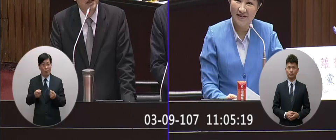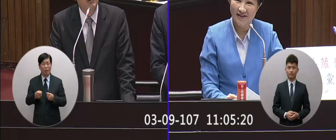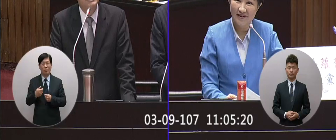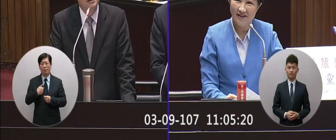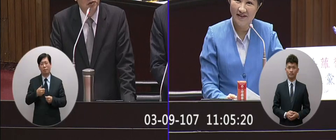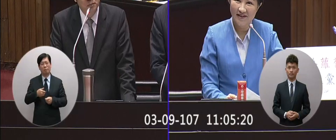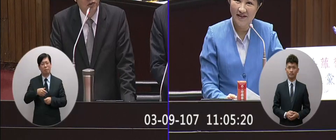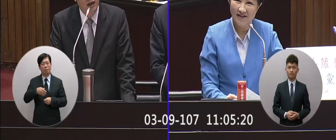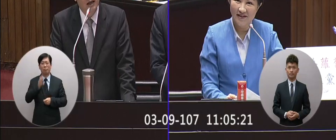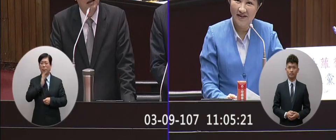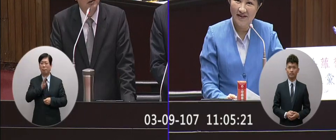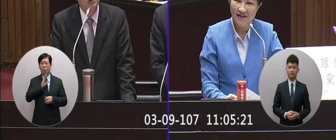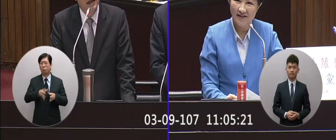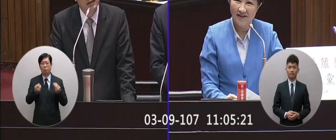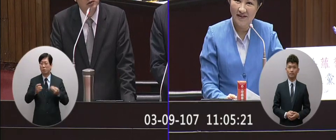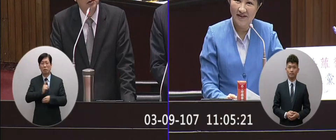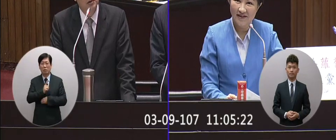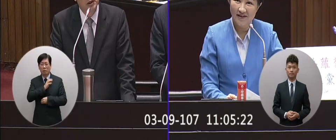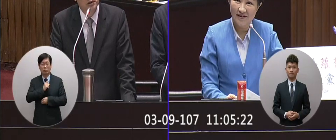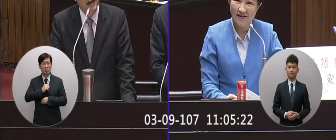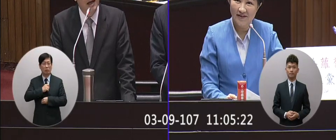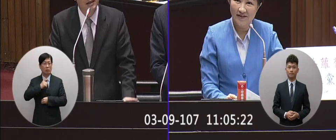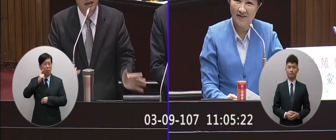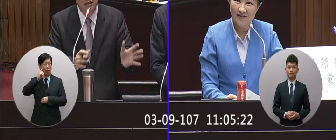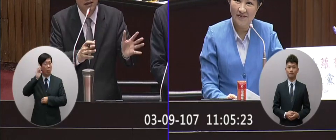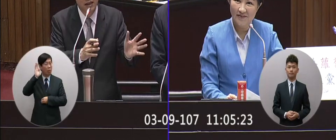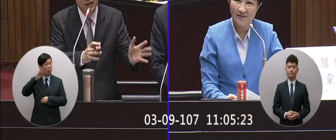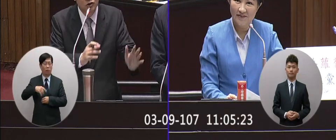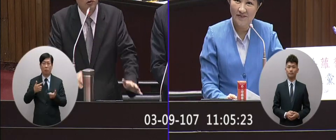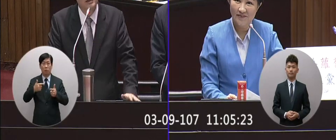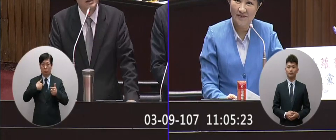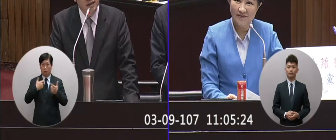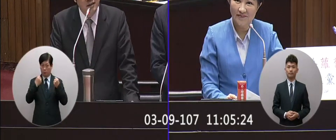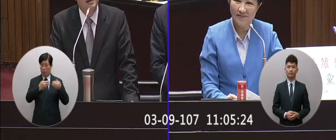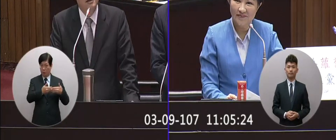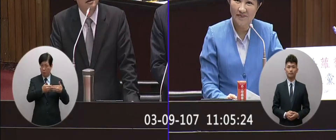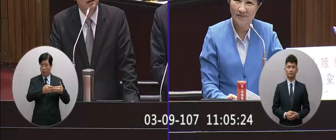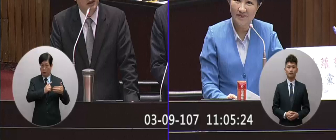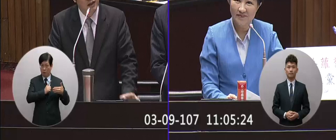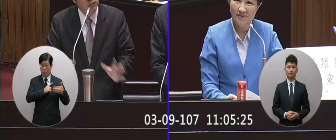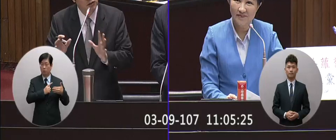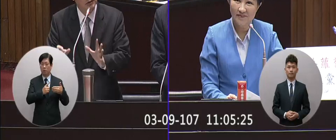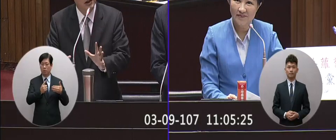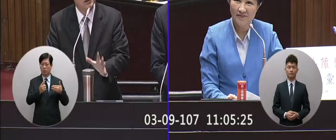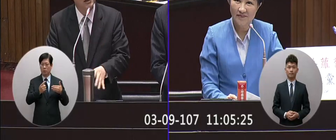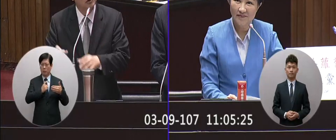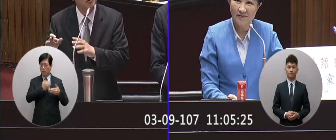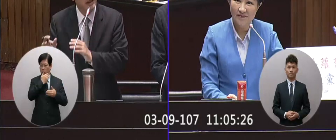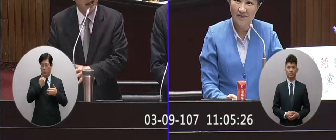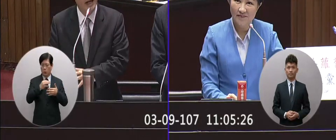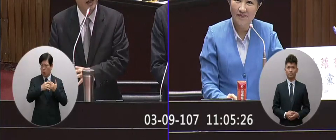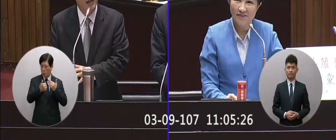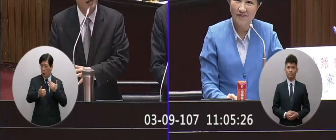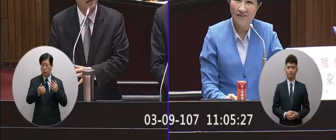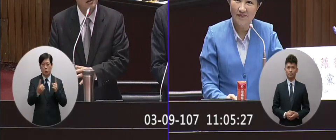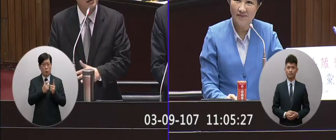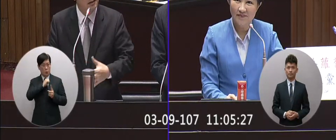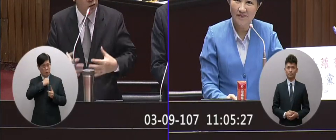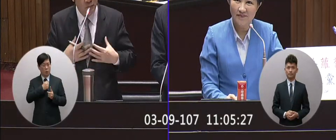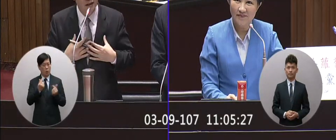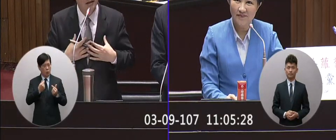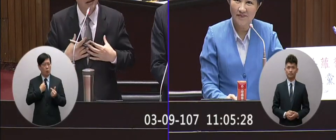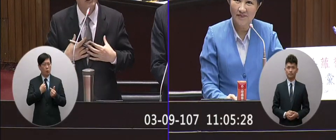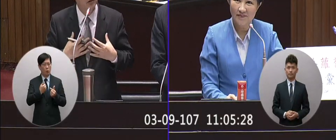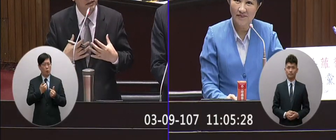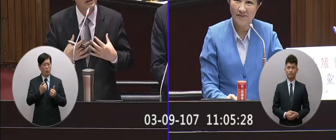们也不必妄自菲薄了。固然中国有它立中的政策，把它包装成会台，但